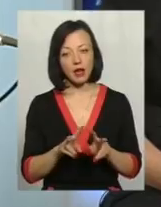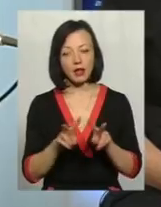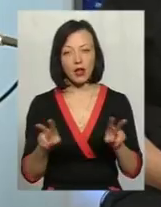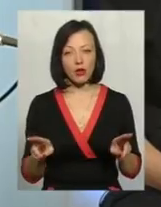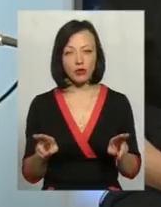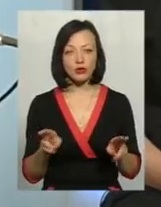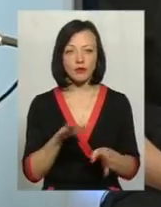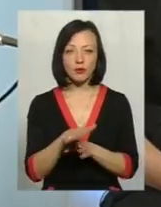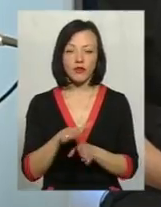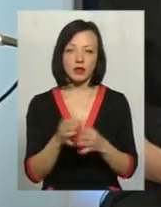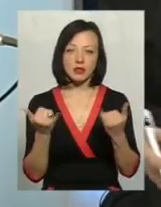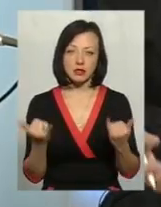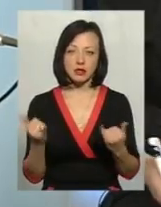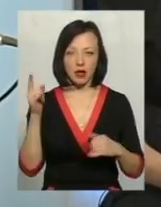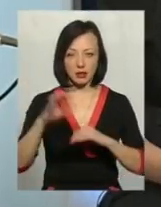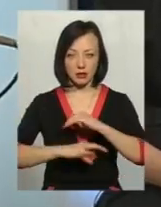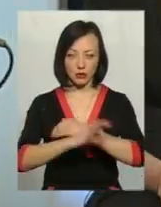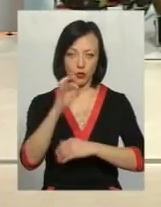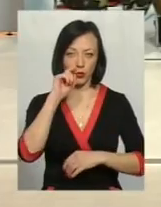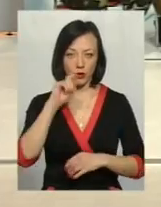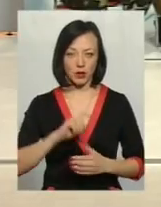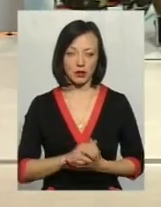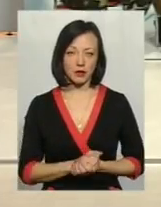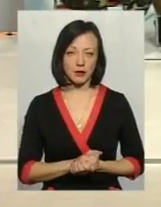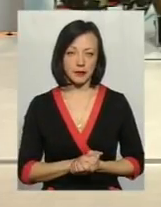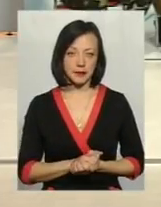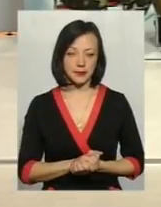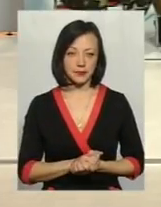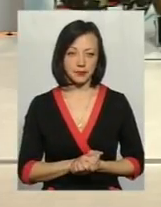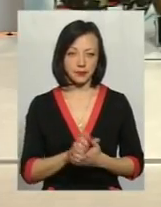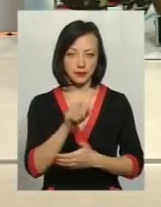з тим, що відбувається зараз на сході країни?